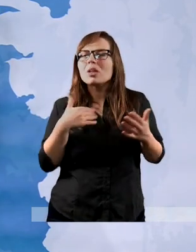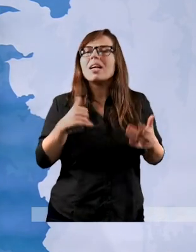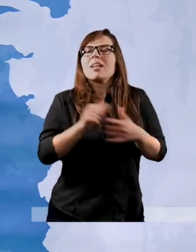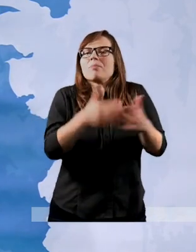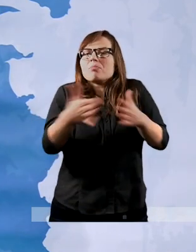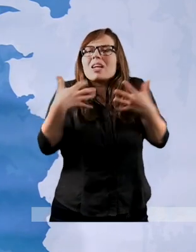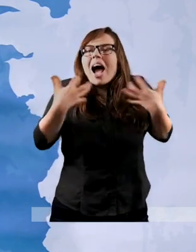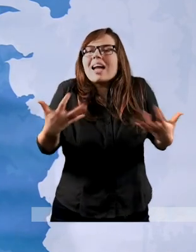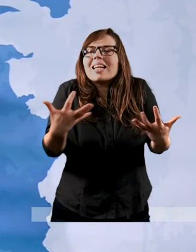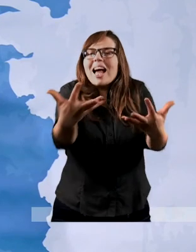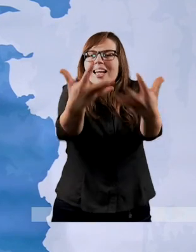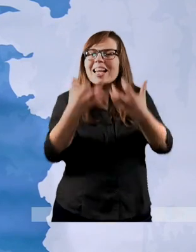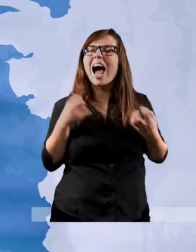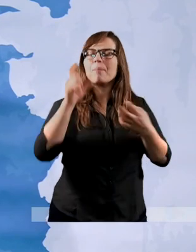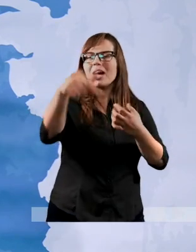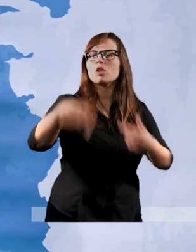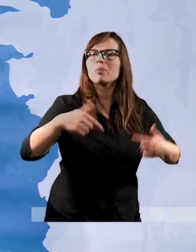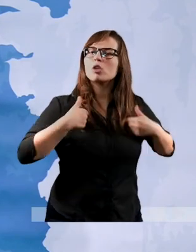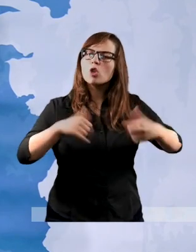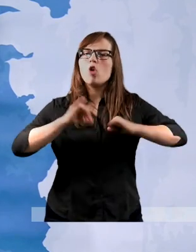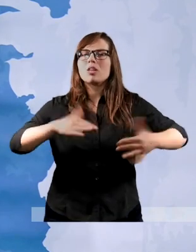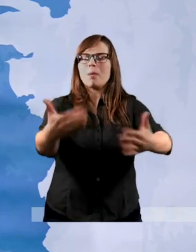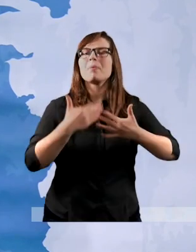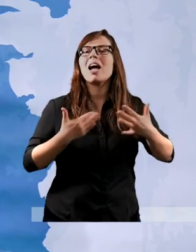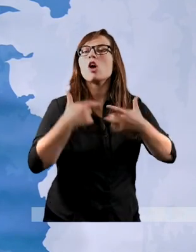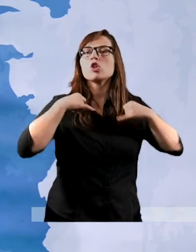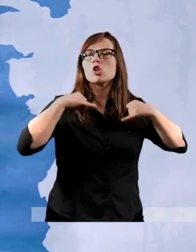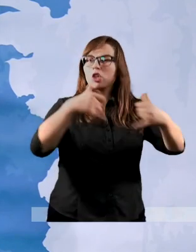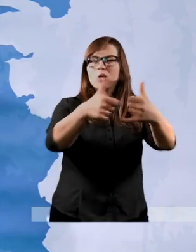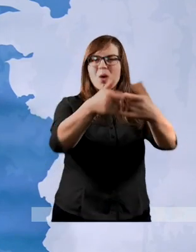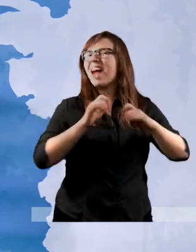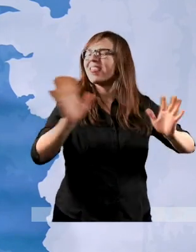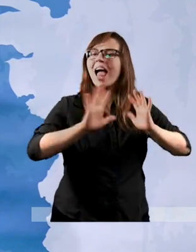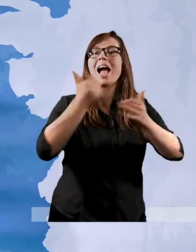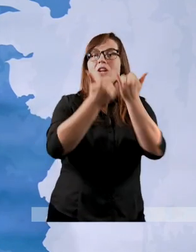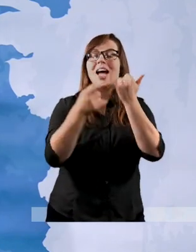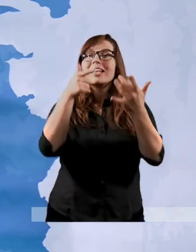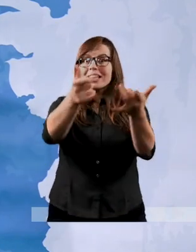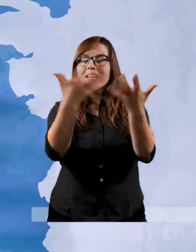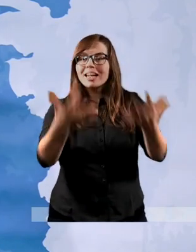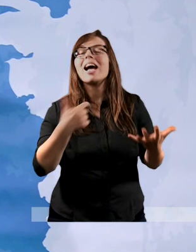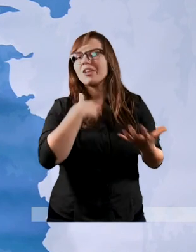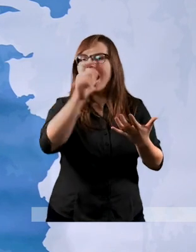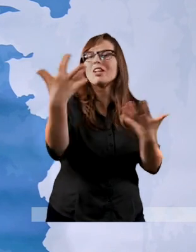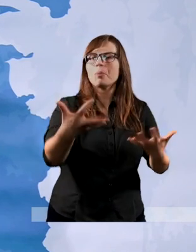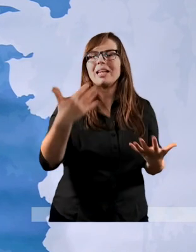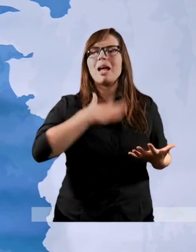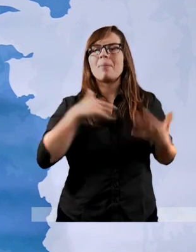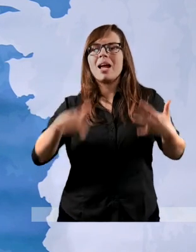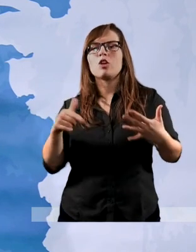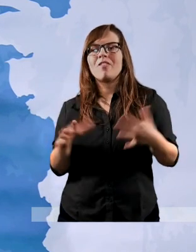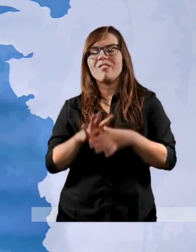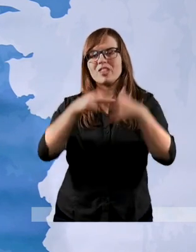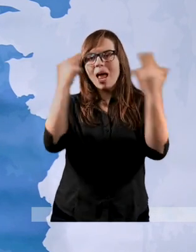tam. Ja ciebie tam chcę zabrać. Prawie, że na siłę. Jak nie chcesz, to nie, ale ja ciebie tam chcę mieć.